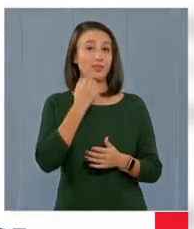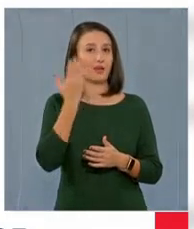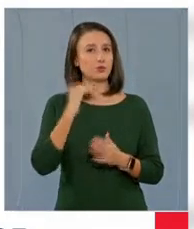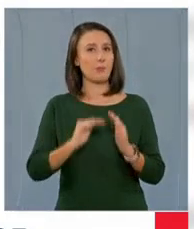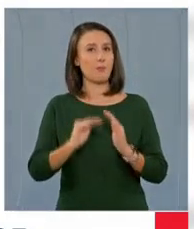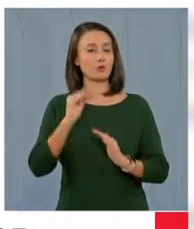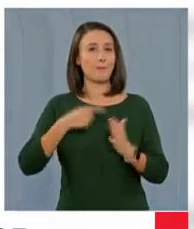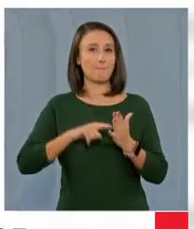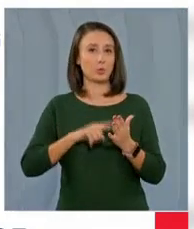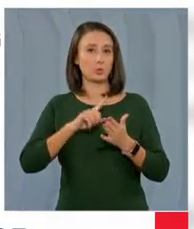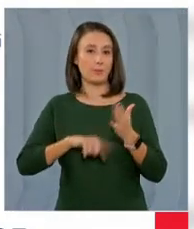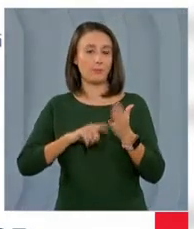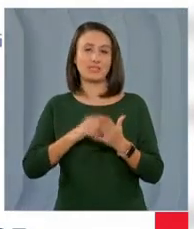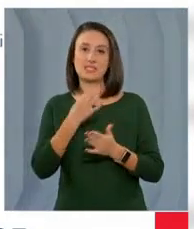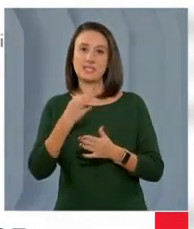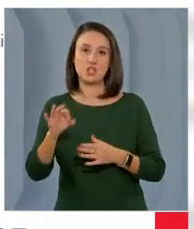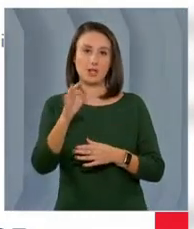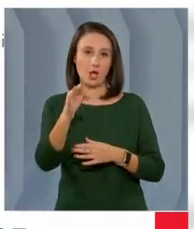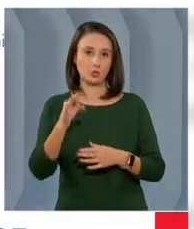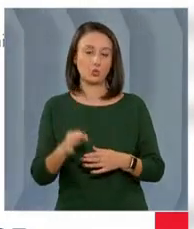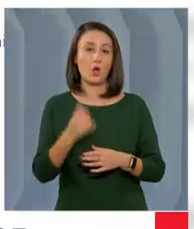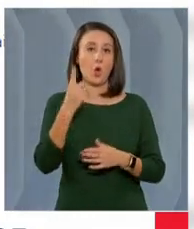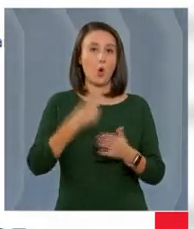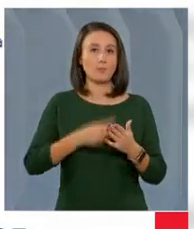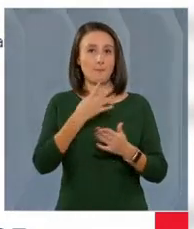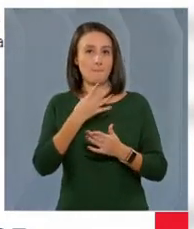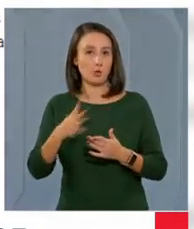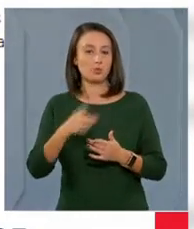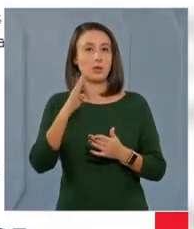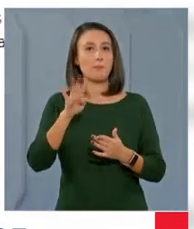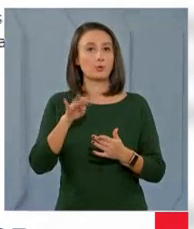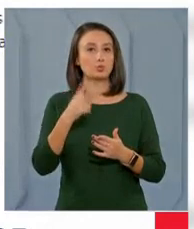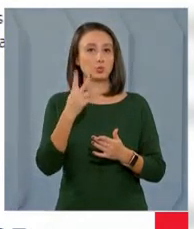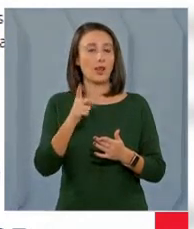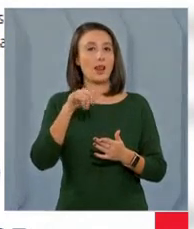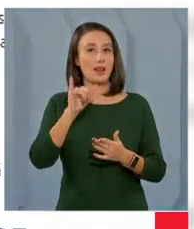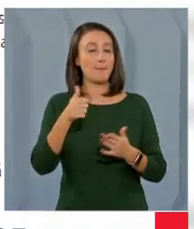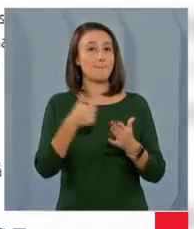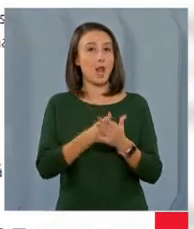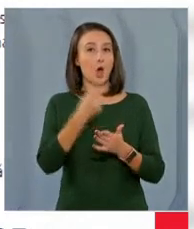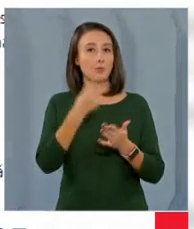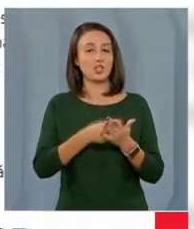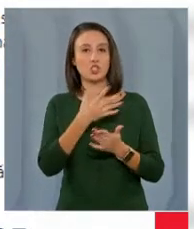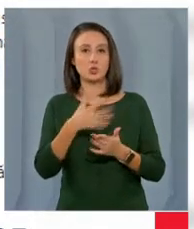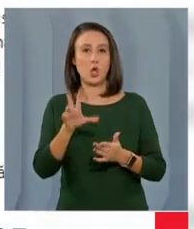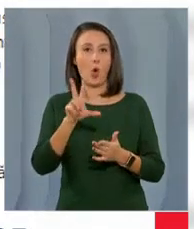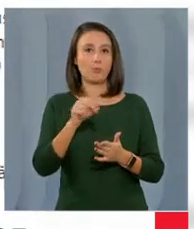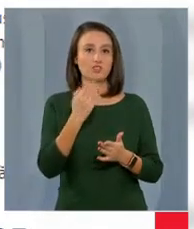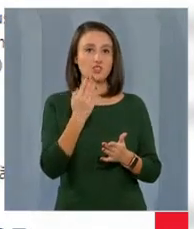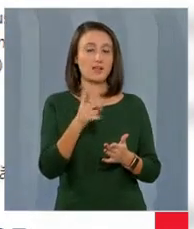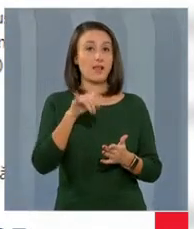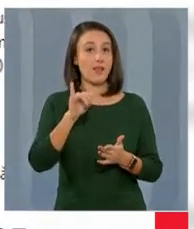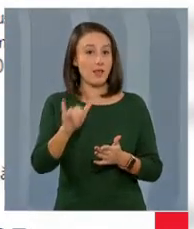fost majorat punctul de pensie cu 10%, de la 1.442 de lei la 1.580 de